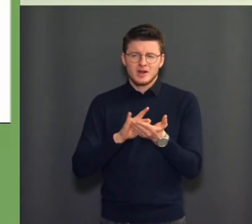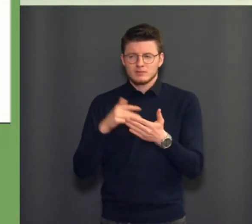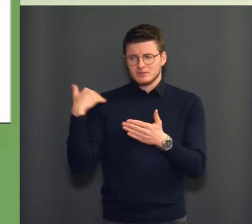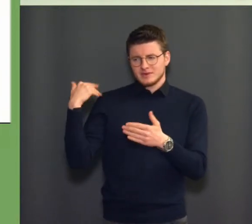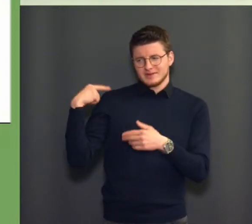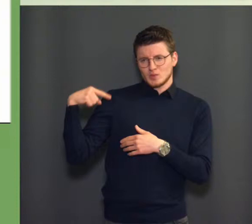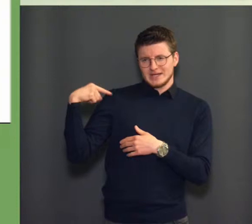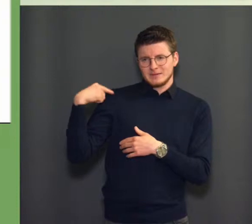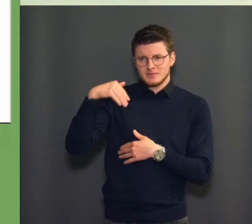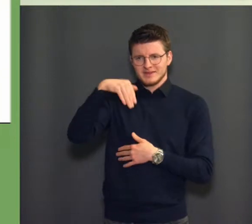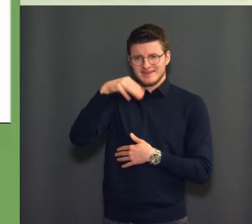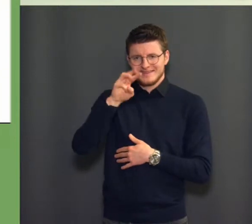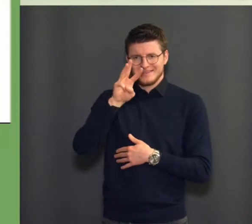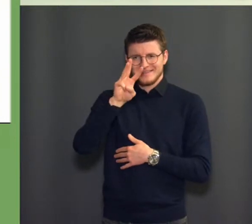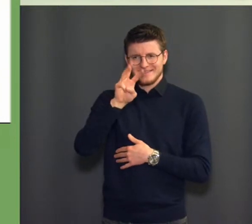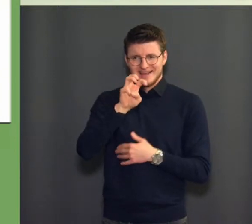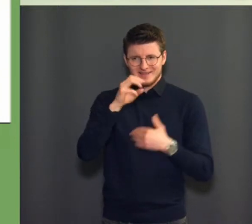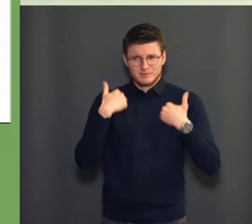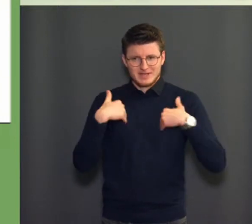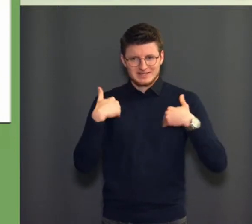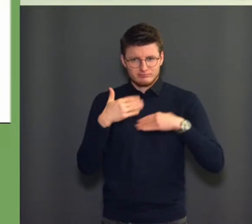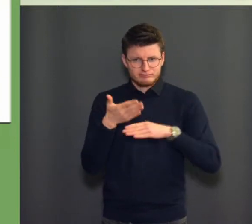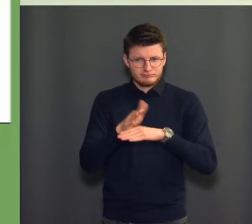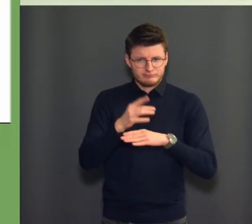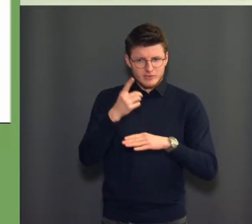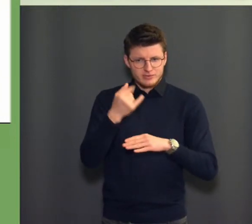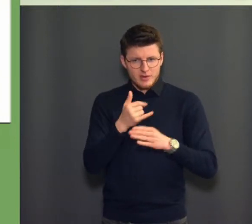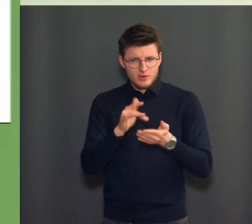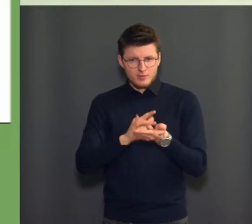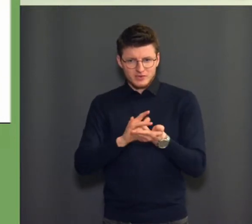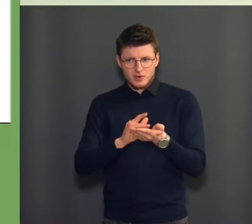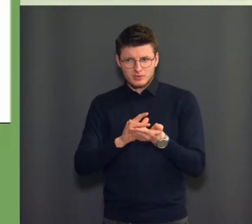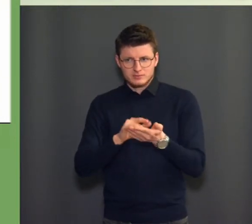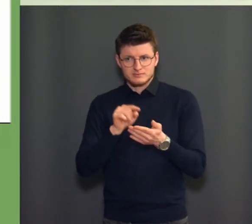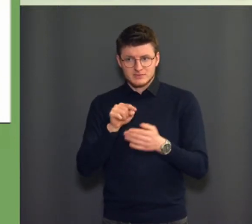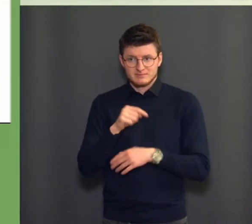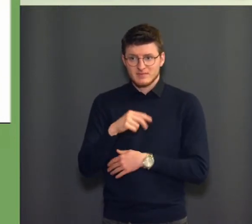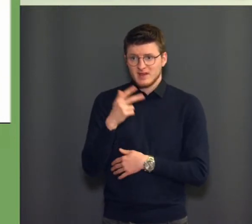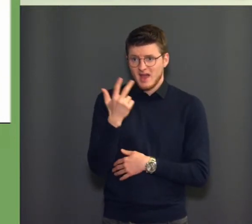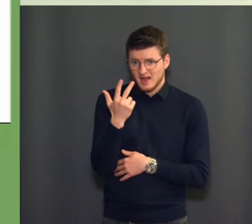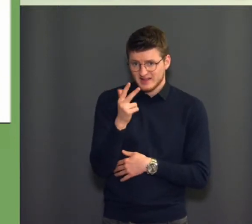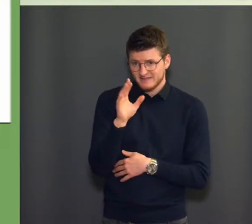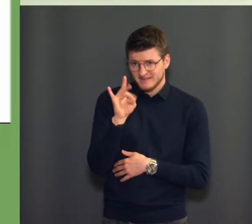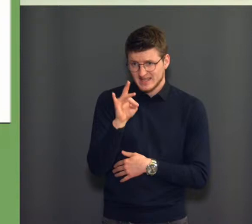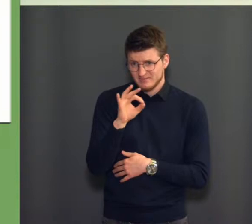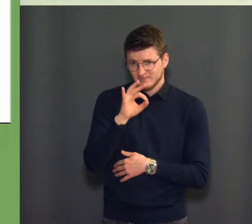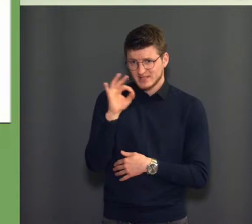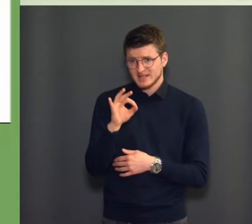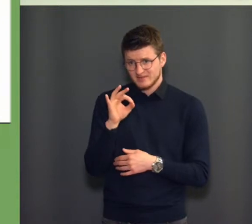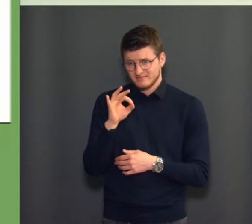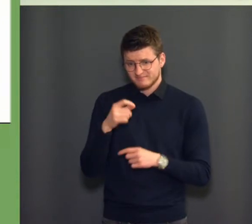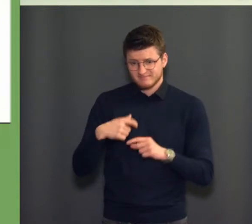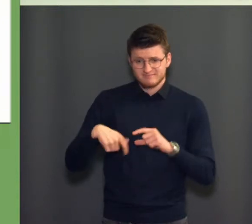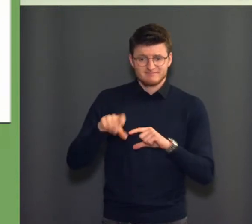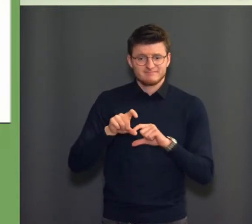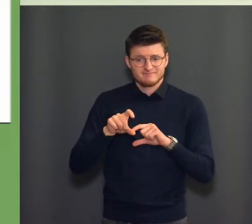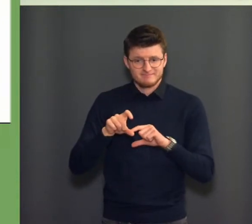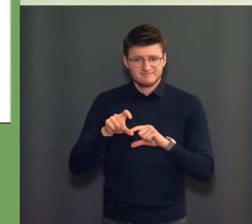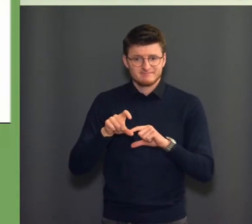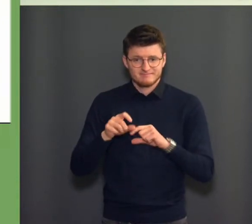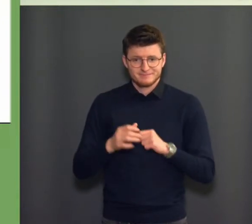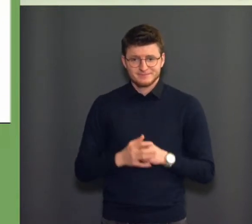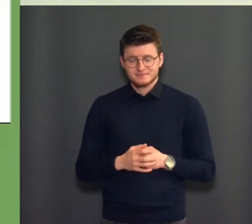hoger dan de week ervoor. We zien deze toename bij alle leeftijden, maar het betreft vooral personen tussen